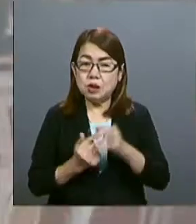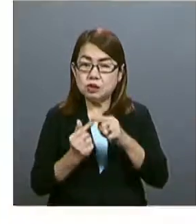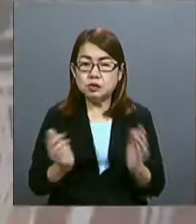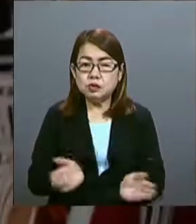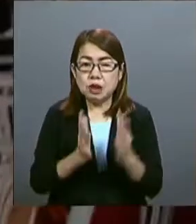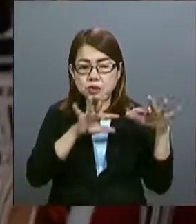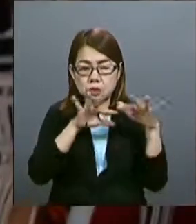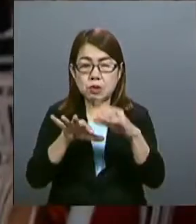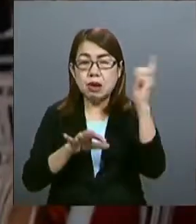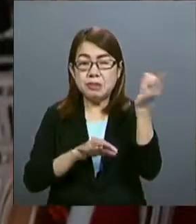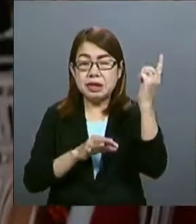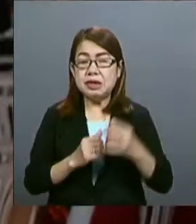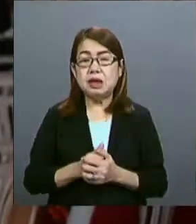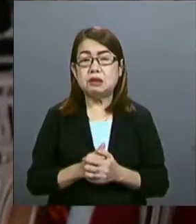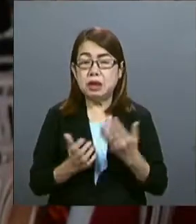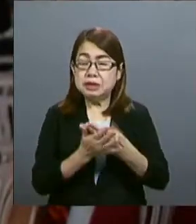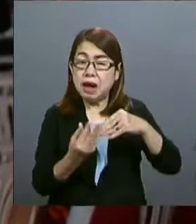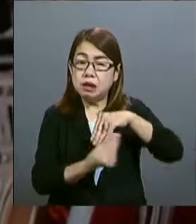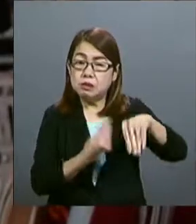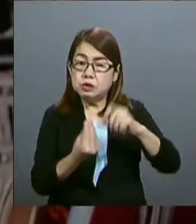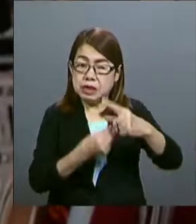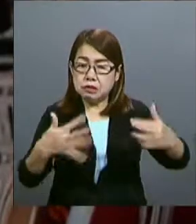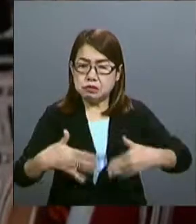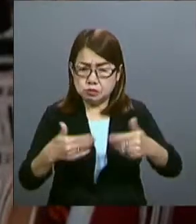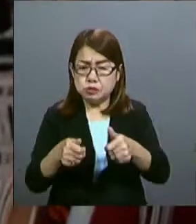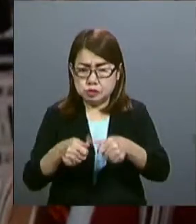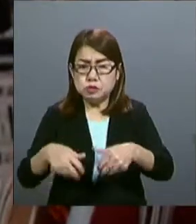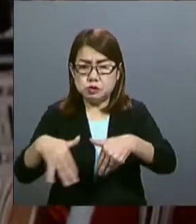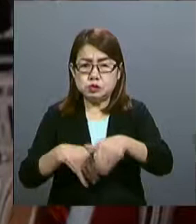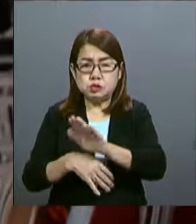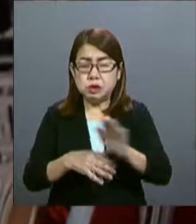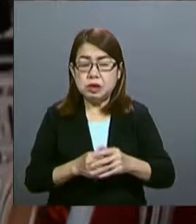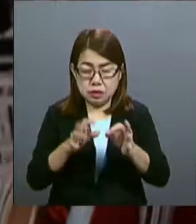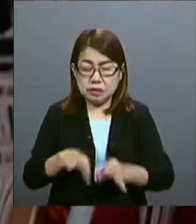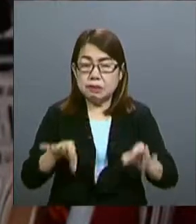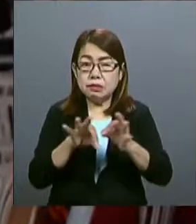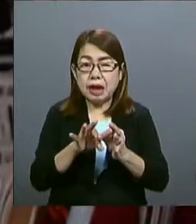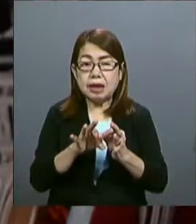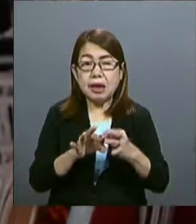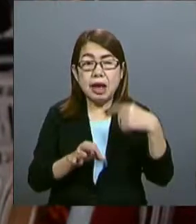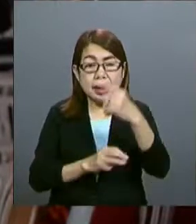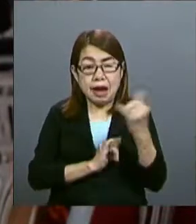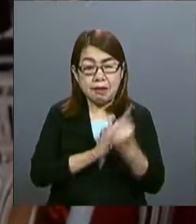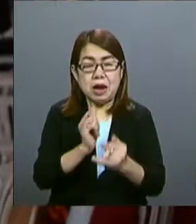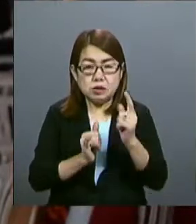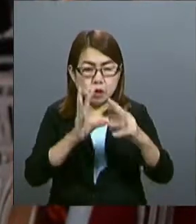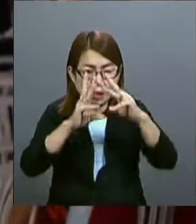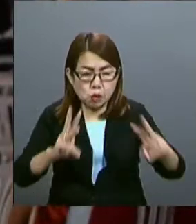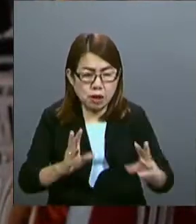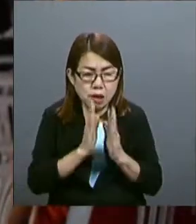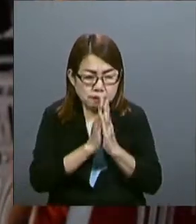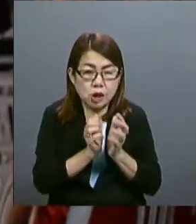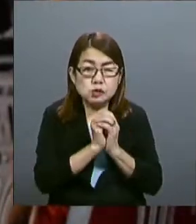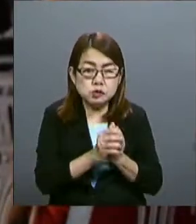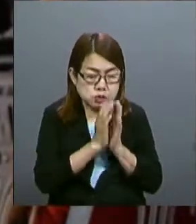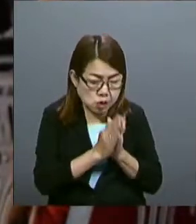องเที่ยวการสนับสนุนด้านเศรษฐกิจนะครับของคนในเมืองด้วยข้อสำคัญก็คือคนที่มาเนี่ยนอกจากจะมากราบไหว้สิ่งศักดิ์สิทธิ์แล้วนะครับม